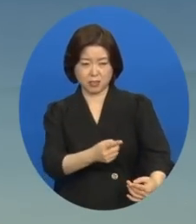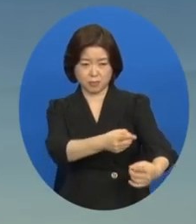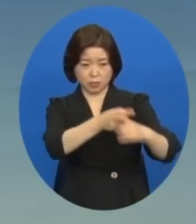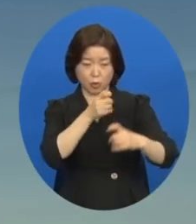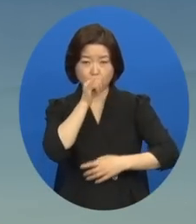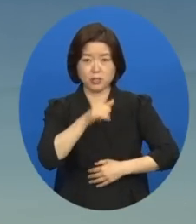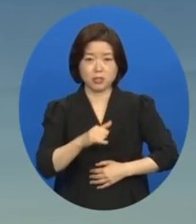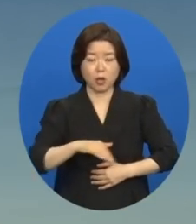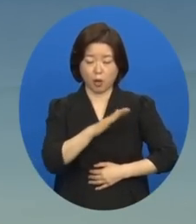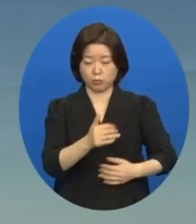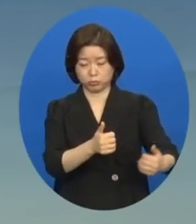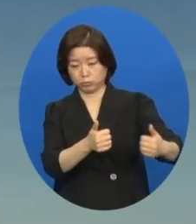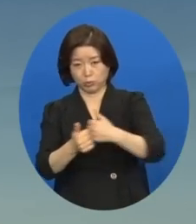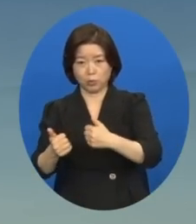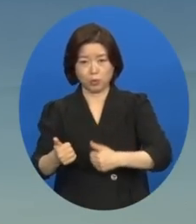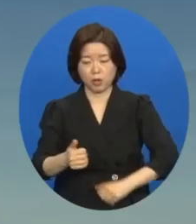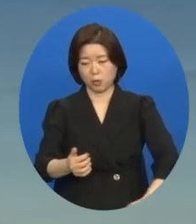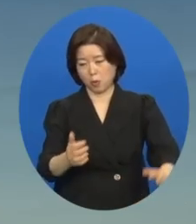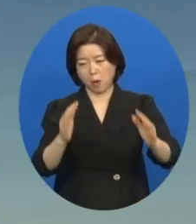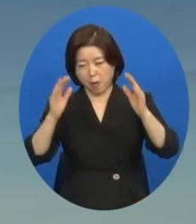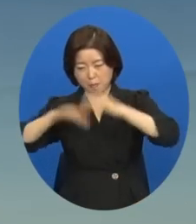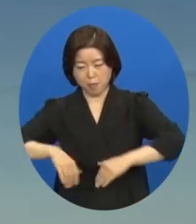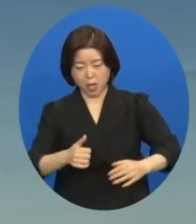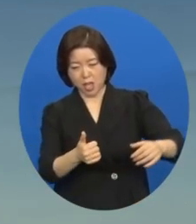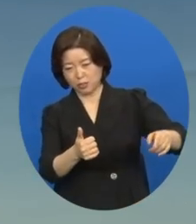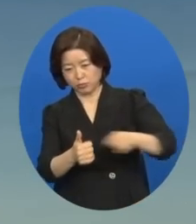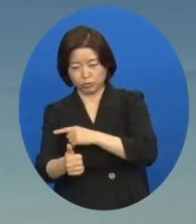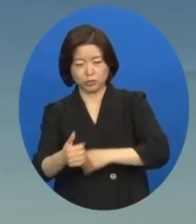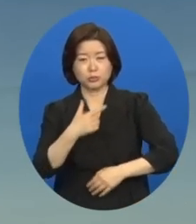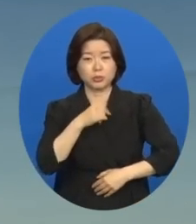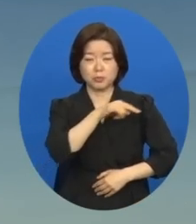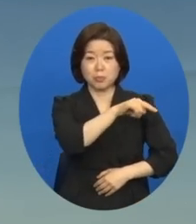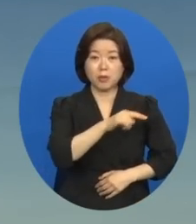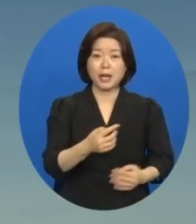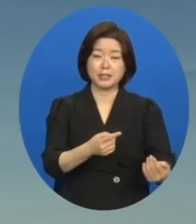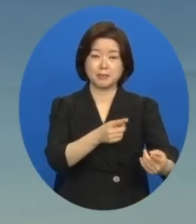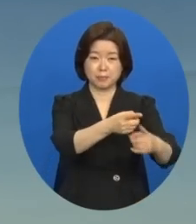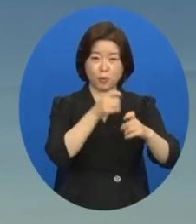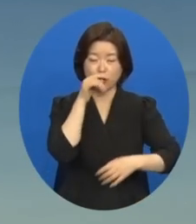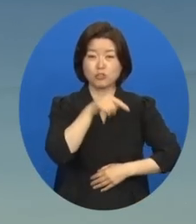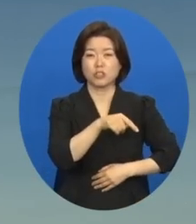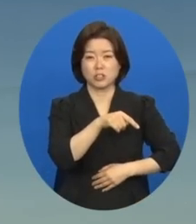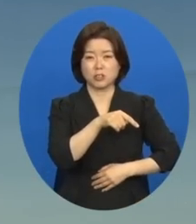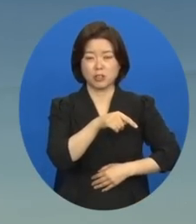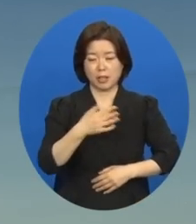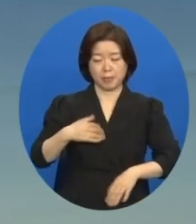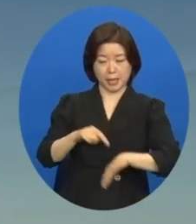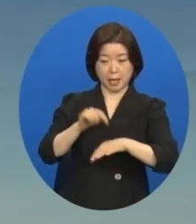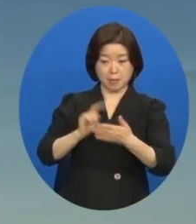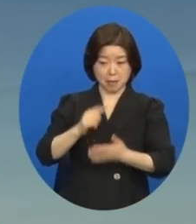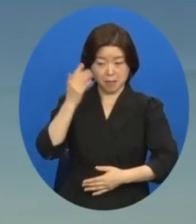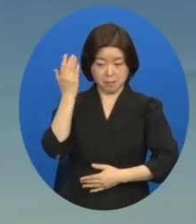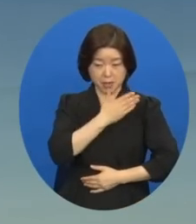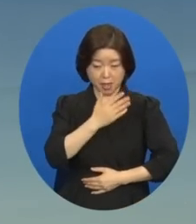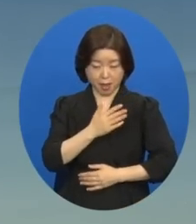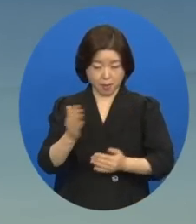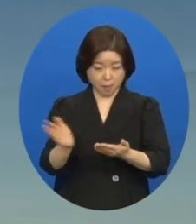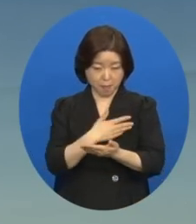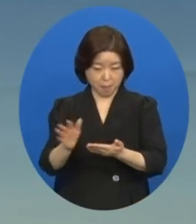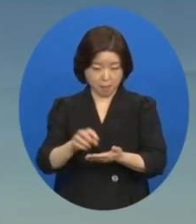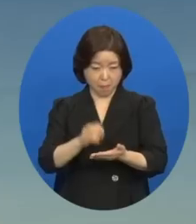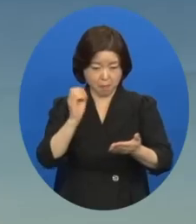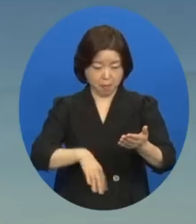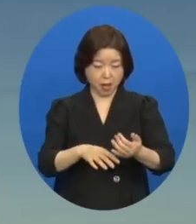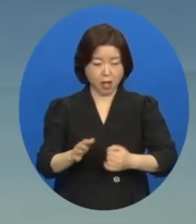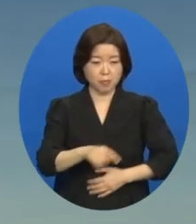우리를 공격해요. 무너뜨리고 죽이고 싶은 대적이. 그렇게 마음을 비우면 더 악하고 교묘하고